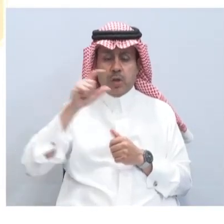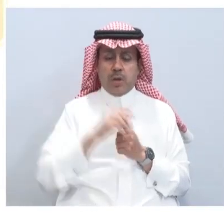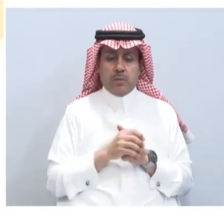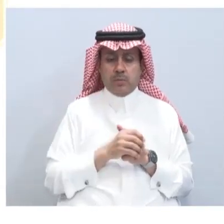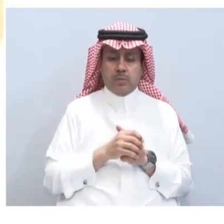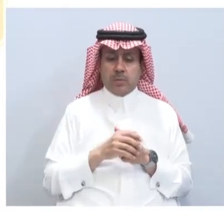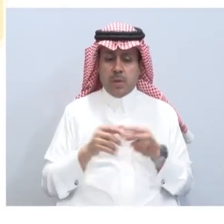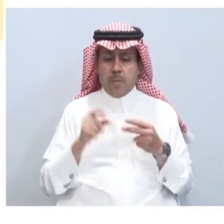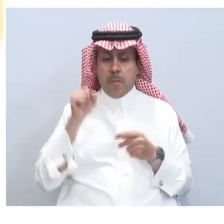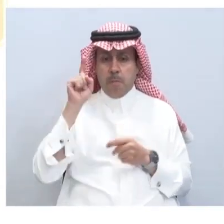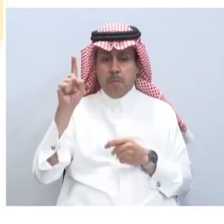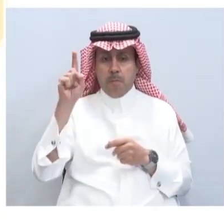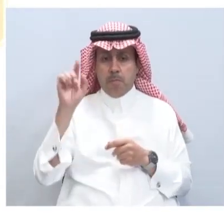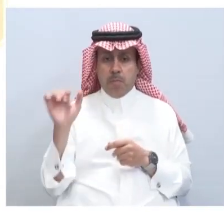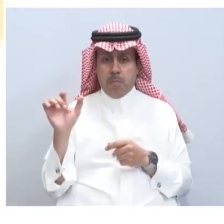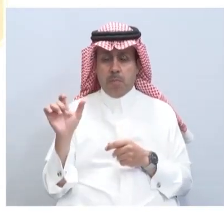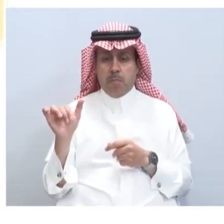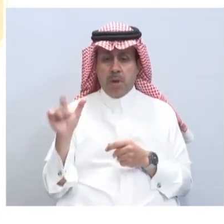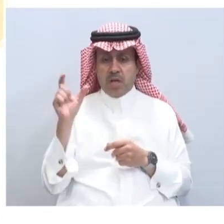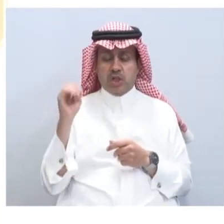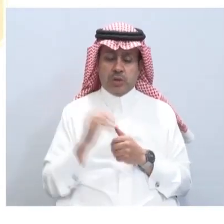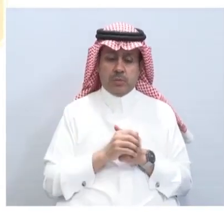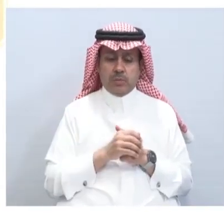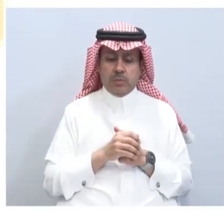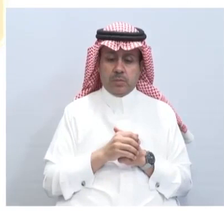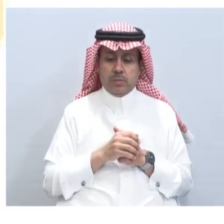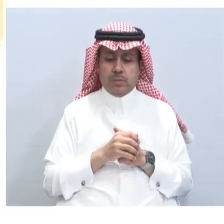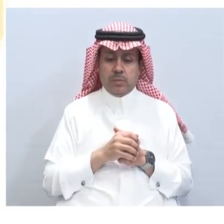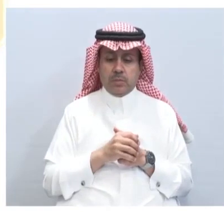ايضا لدينا بنك وايضا عنوان